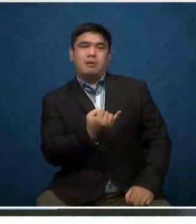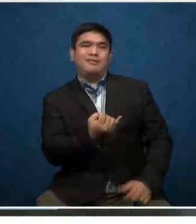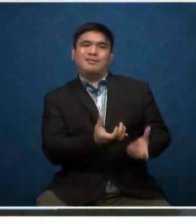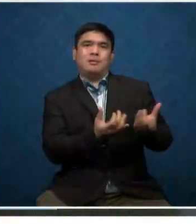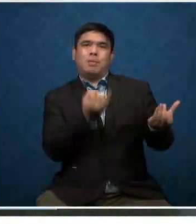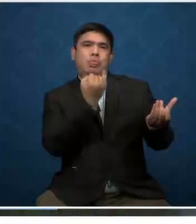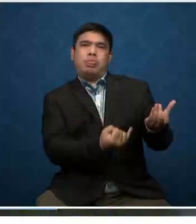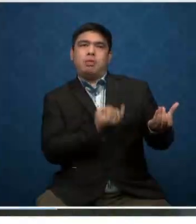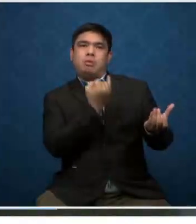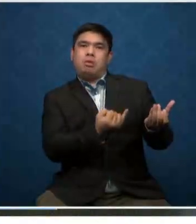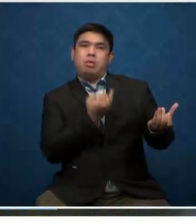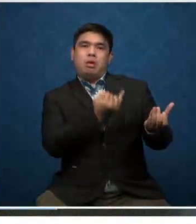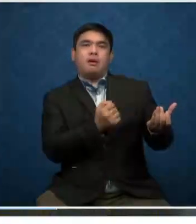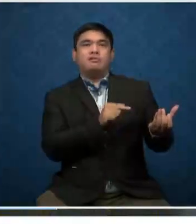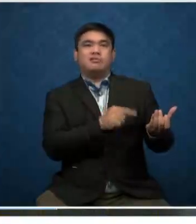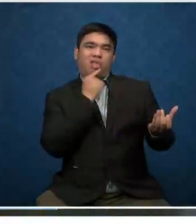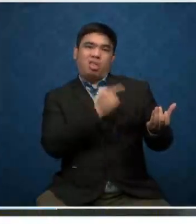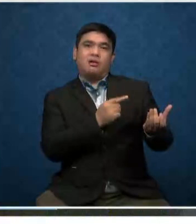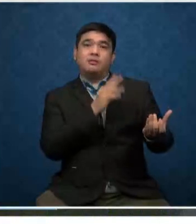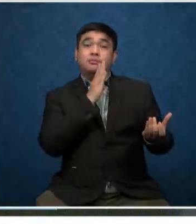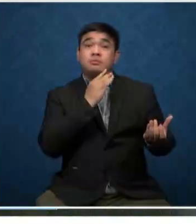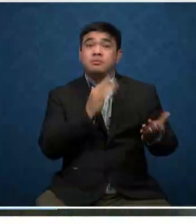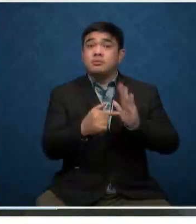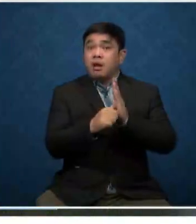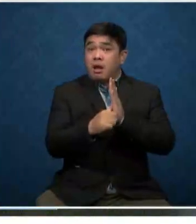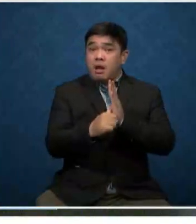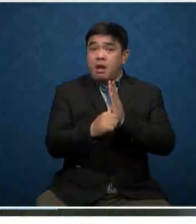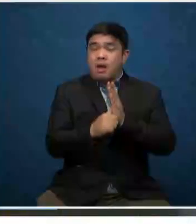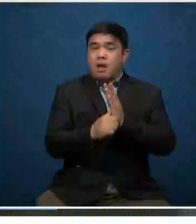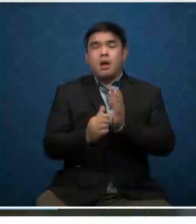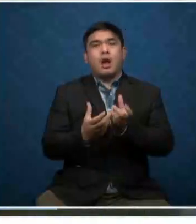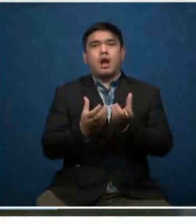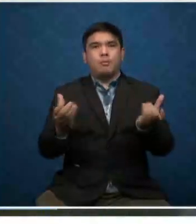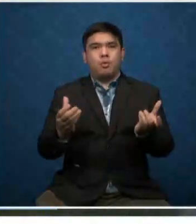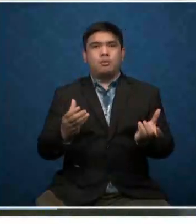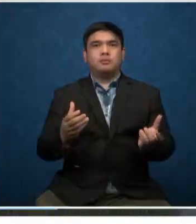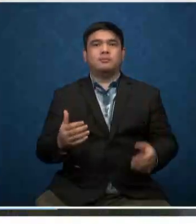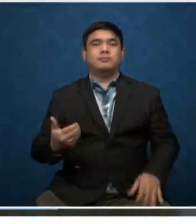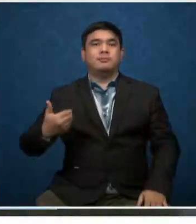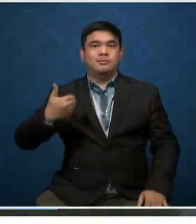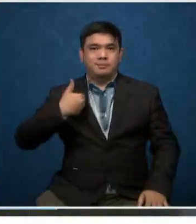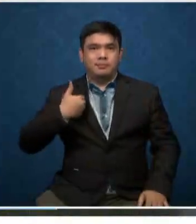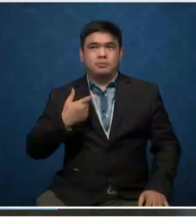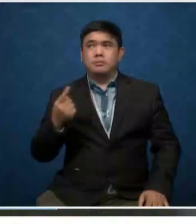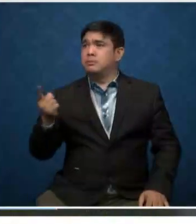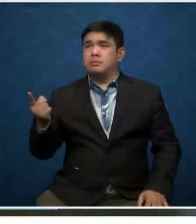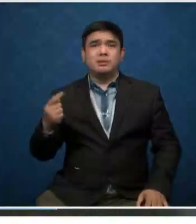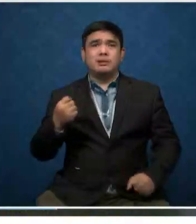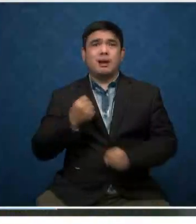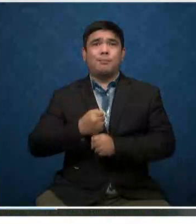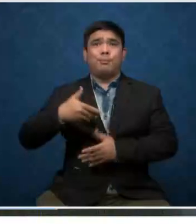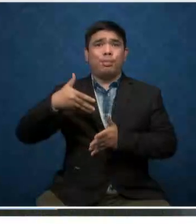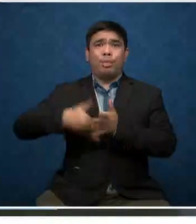ฉบับนี้ตลอดเพื่อนำไปสู่การแก้ไขรัฐธรรมนูญแต่ก็ไม่ประสบความสำเร็จ